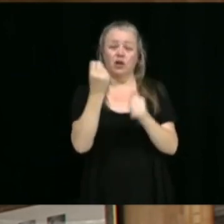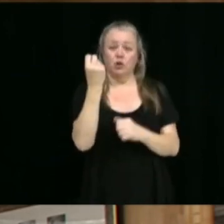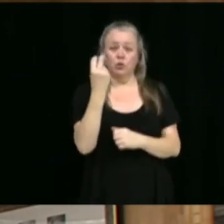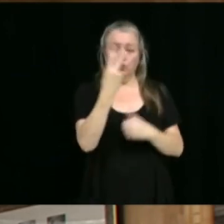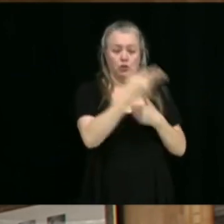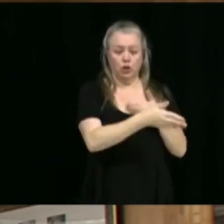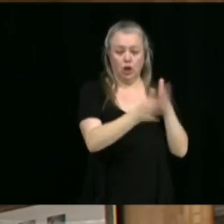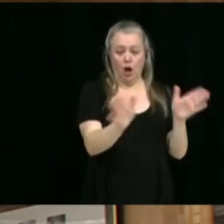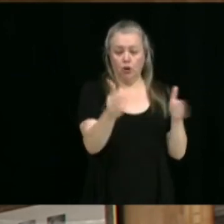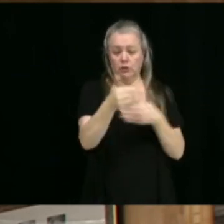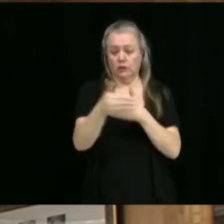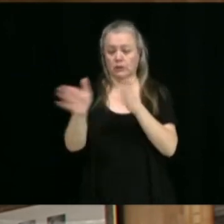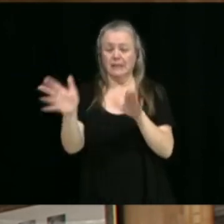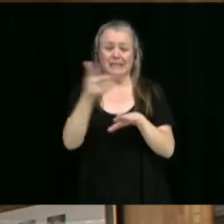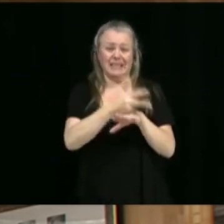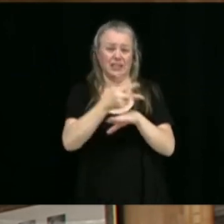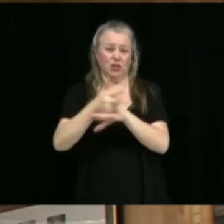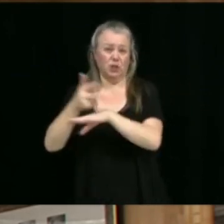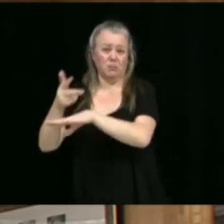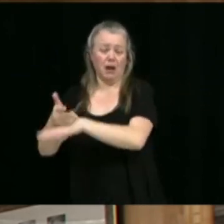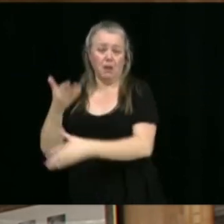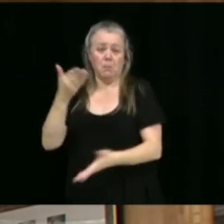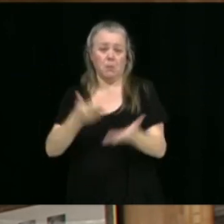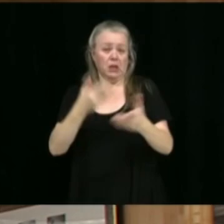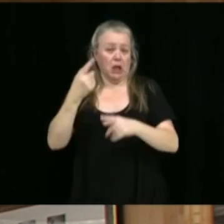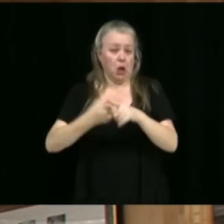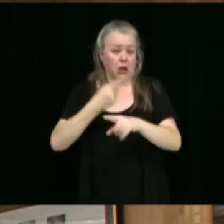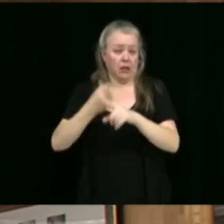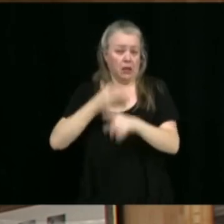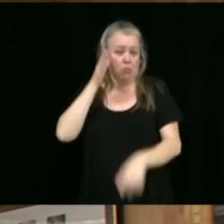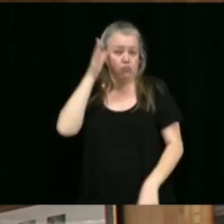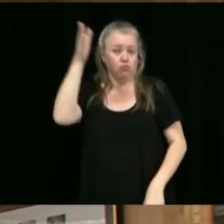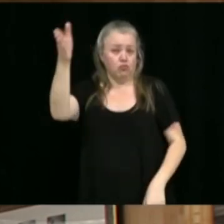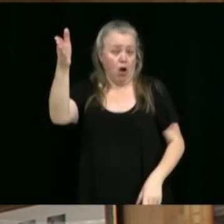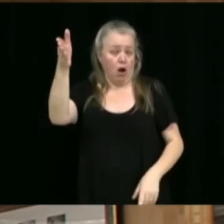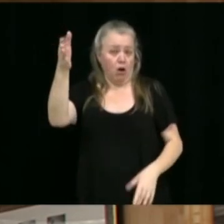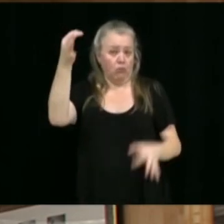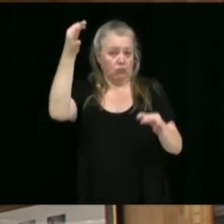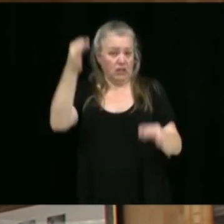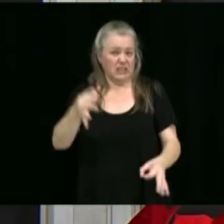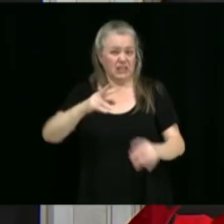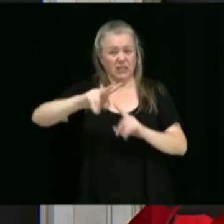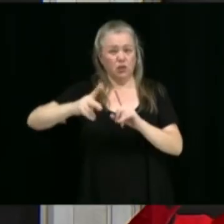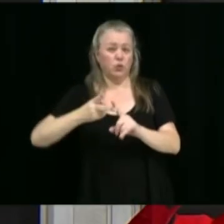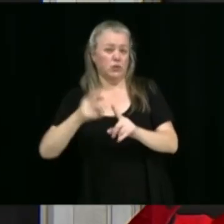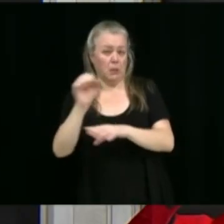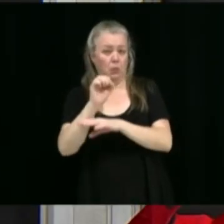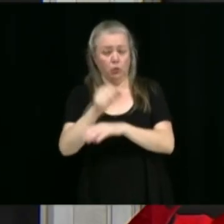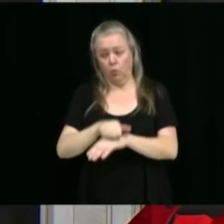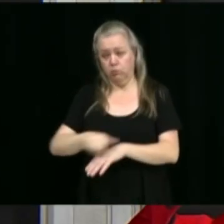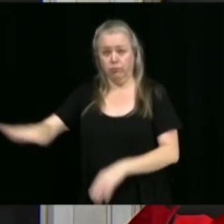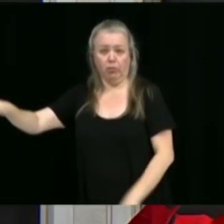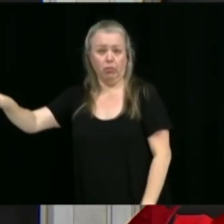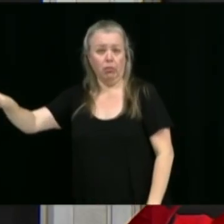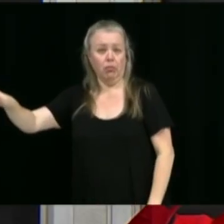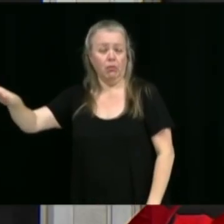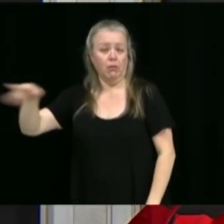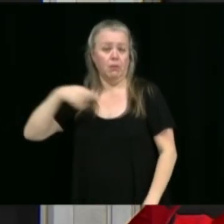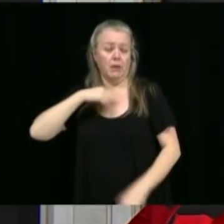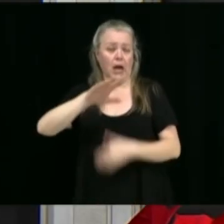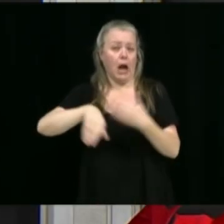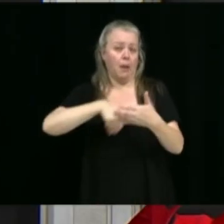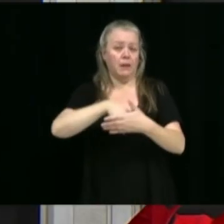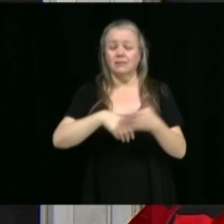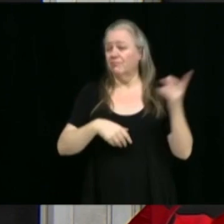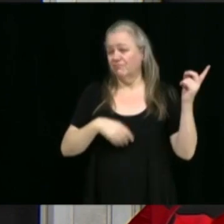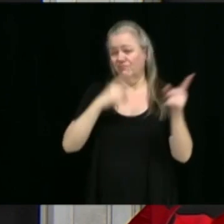stationnement, bien, peut-être que mes futurs locataires vont décider... de se départir de la deuxième voiture, exact. Puis de l'utiliser.